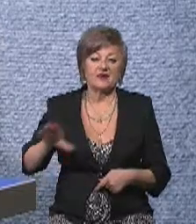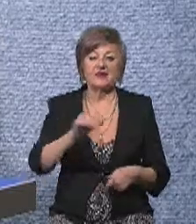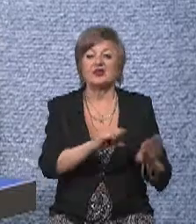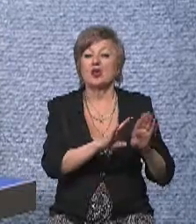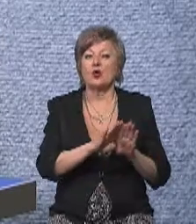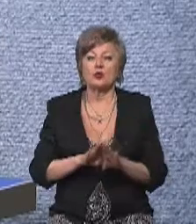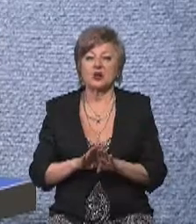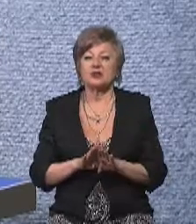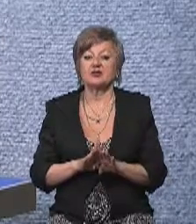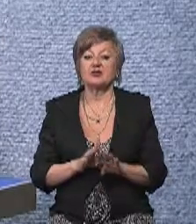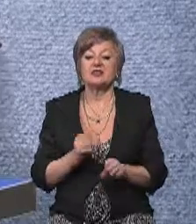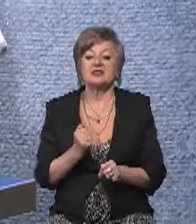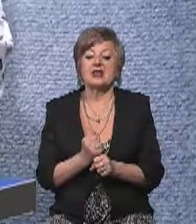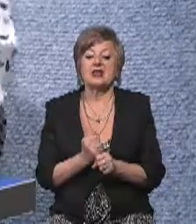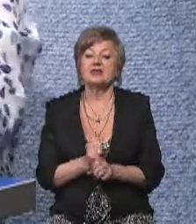однаково не